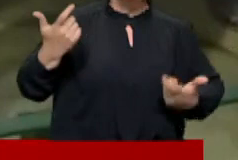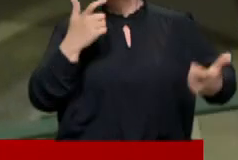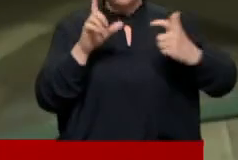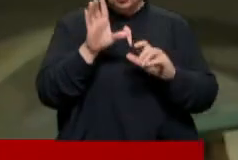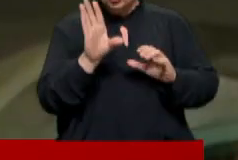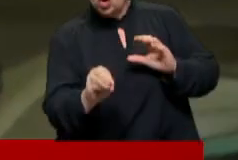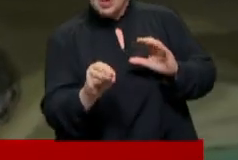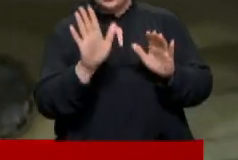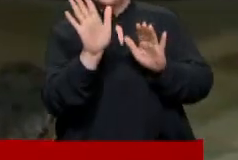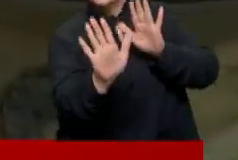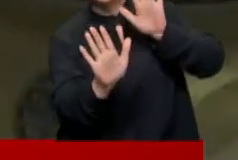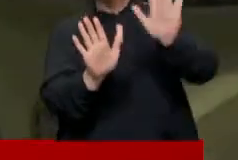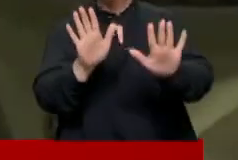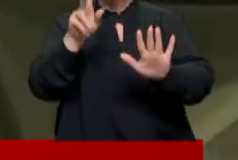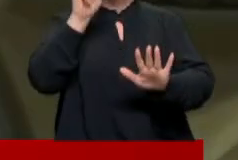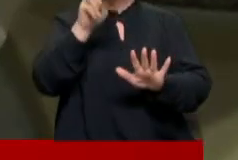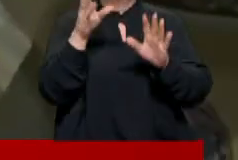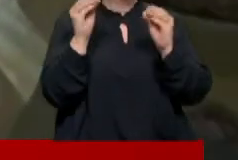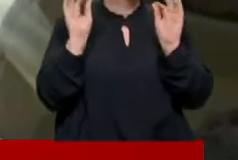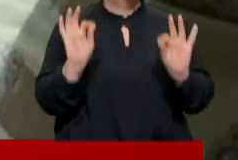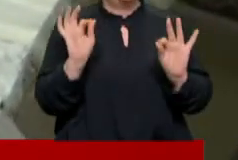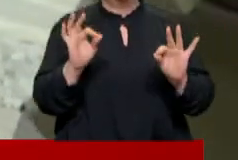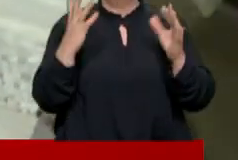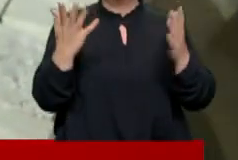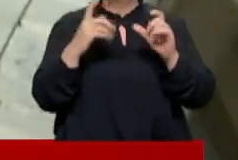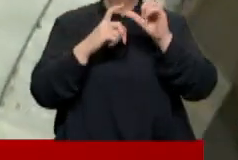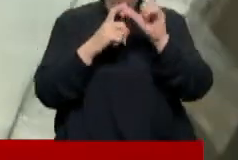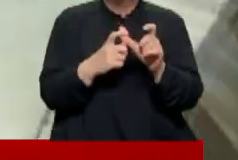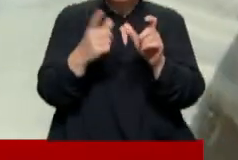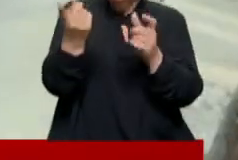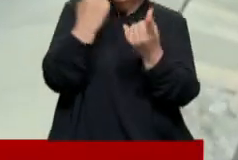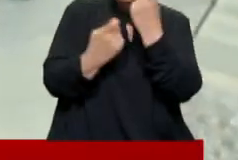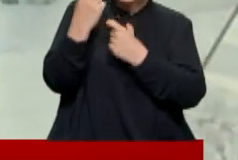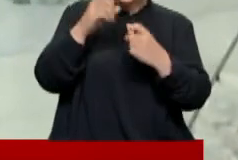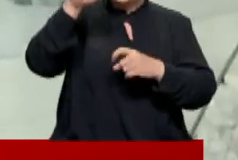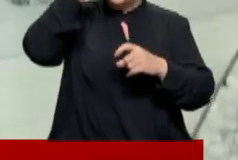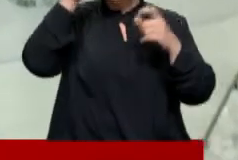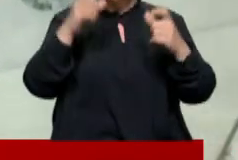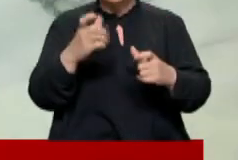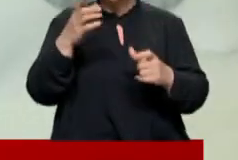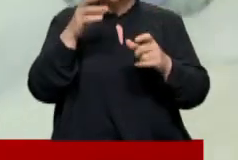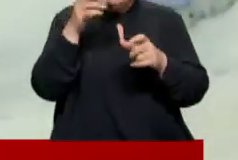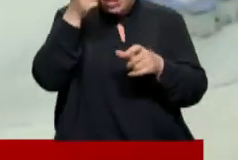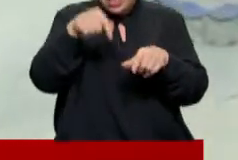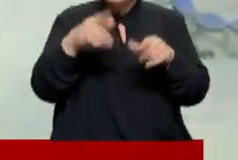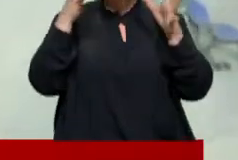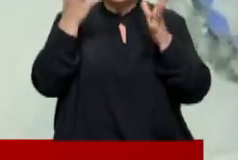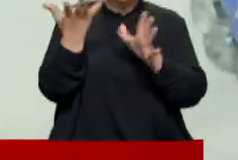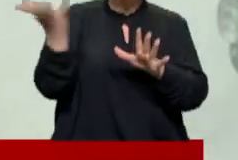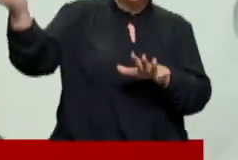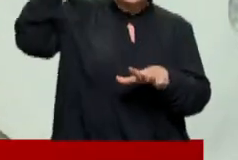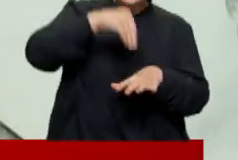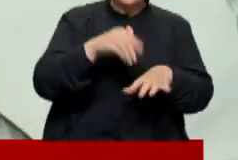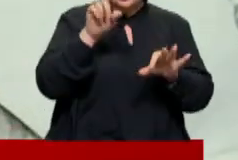taşa dokunmak, o taşı görmek çok önemlidir. Peki soracaksınız, o taşlar İstanbul'a, Kadırga'ya, bu camiye nasıl